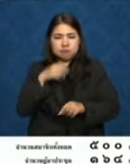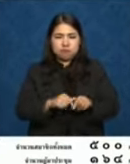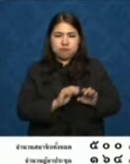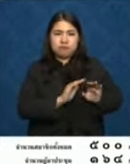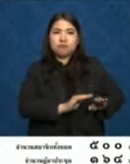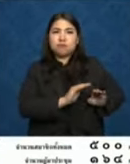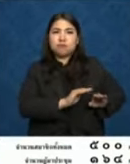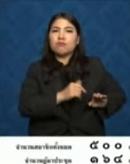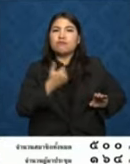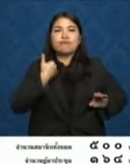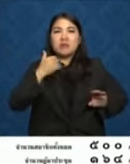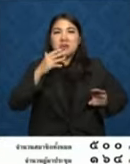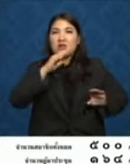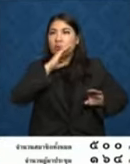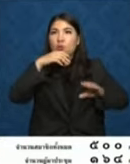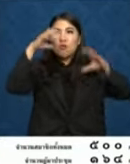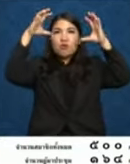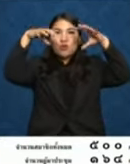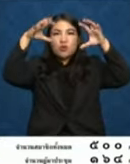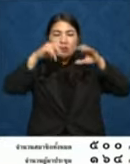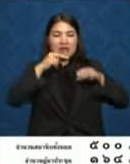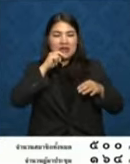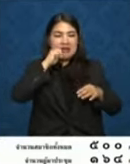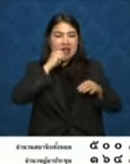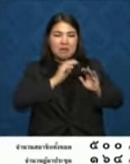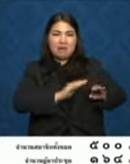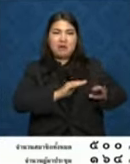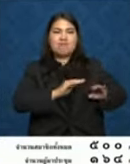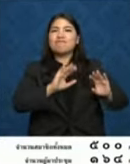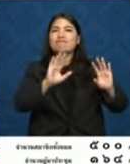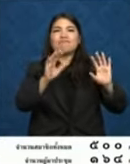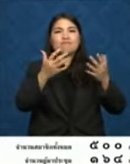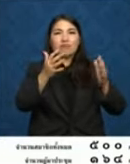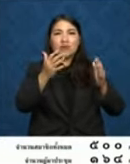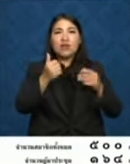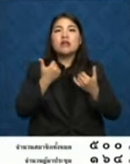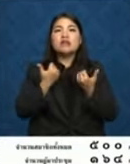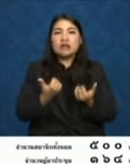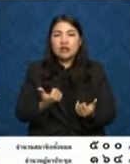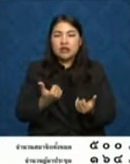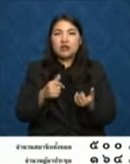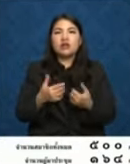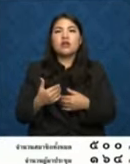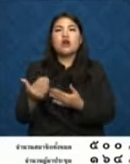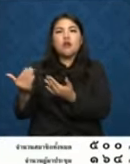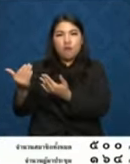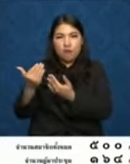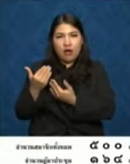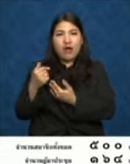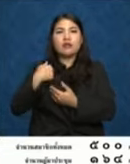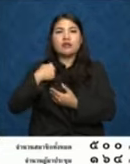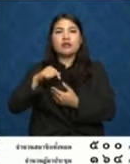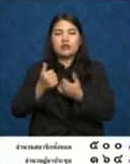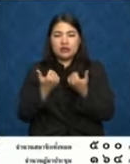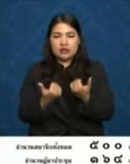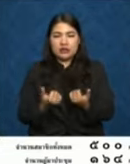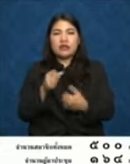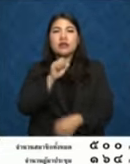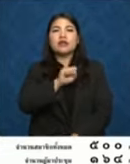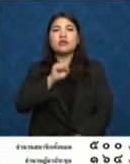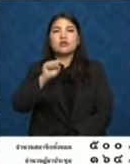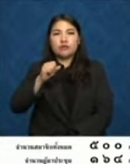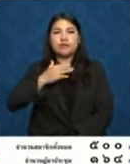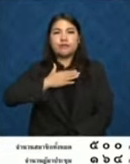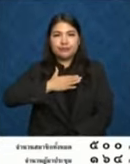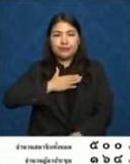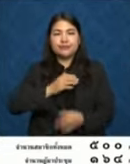ำขนาดใหญ่ในฤดูฝนจึงขอประสานงานมายังสภาผู้แทนราษฎรของเร